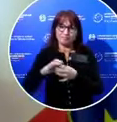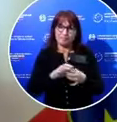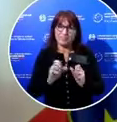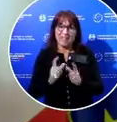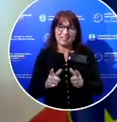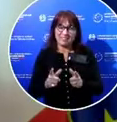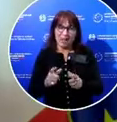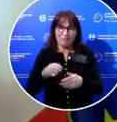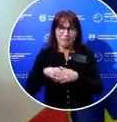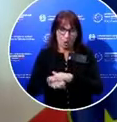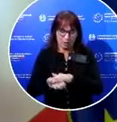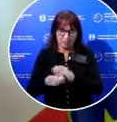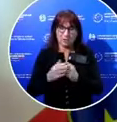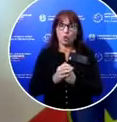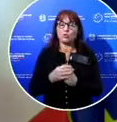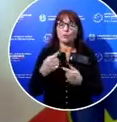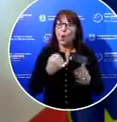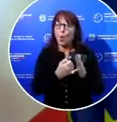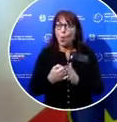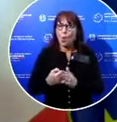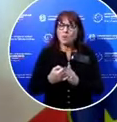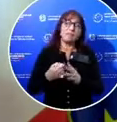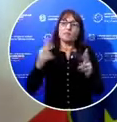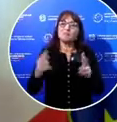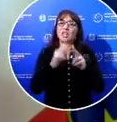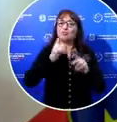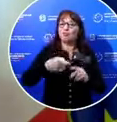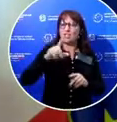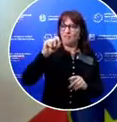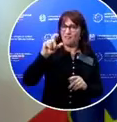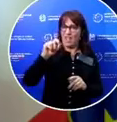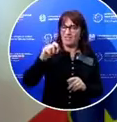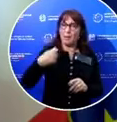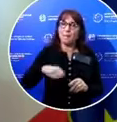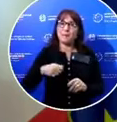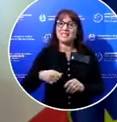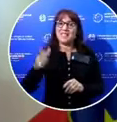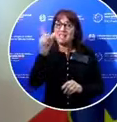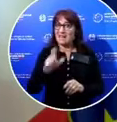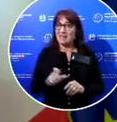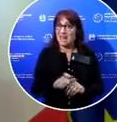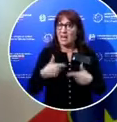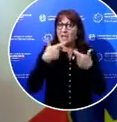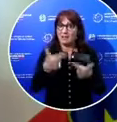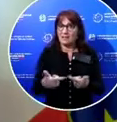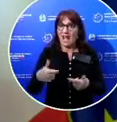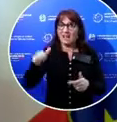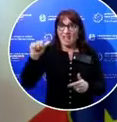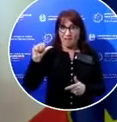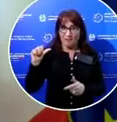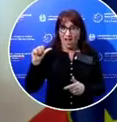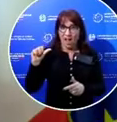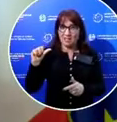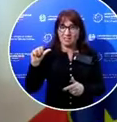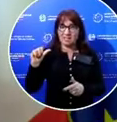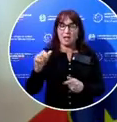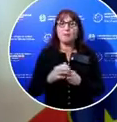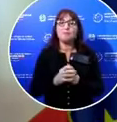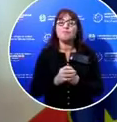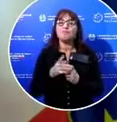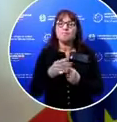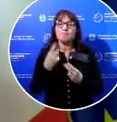Il nostro impegno, espresso da ultimo in occasione del Vertice G20, a presidenza italiana dedicata all'Afghanistan, è orientato tra l'altro a